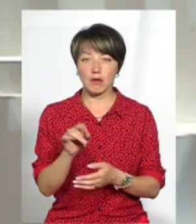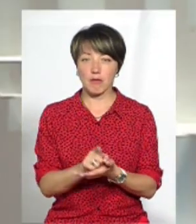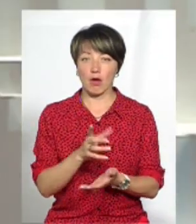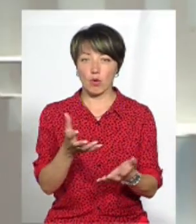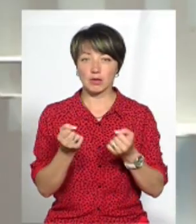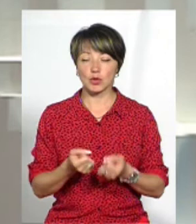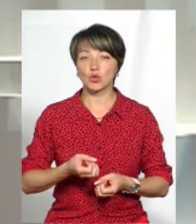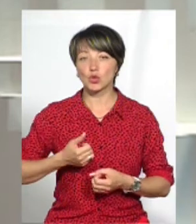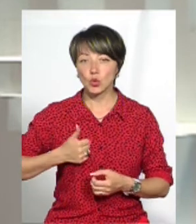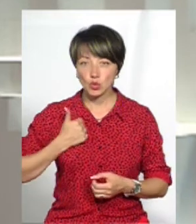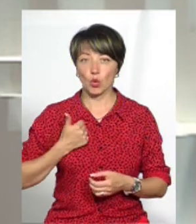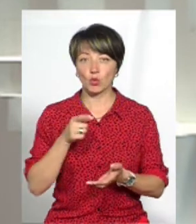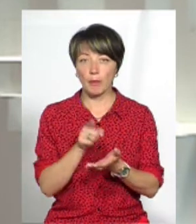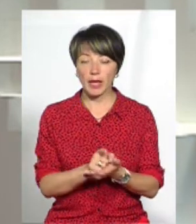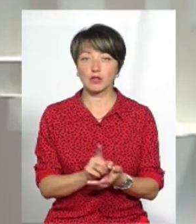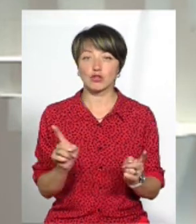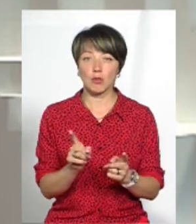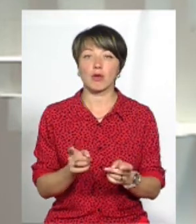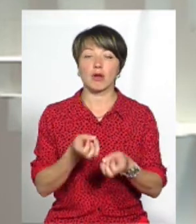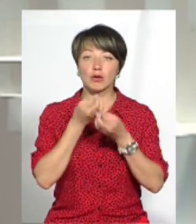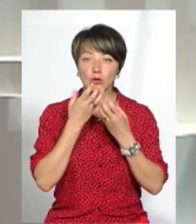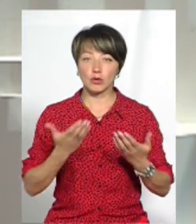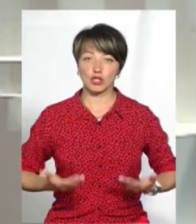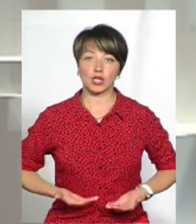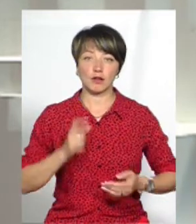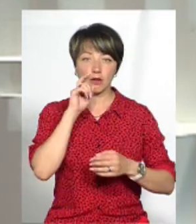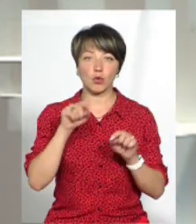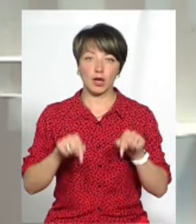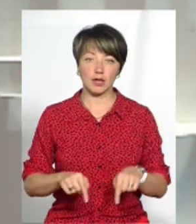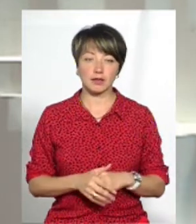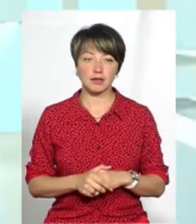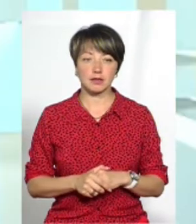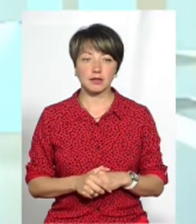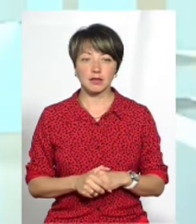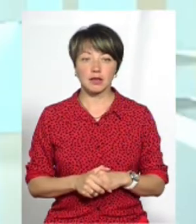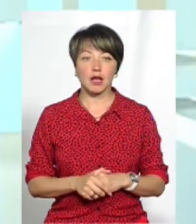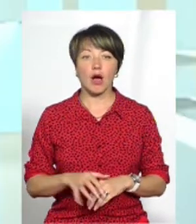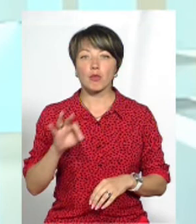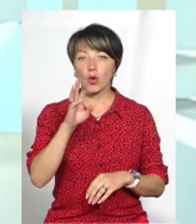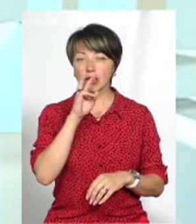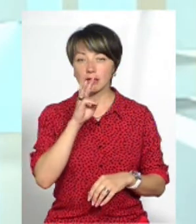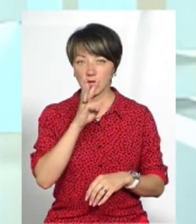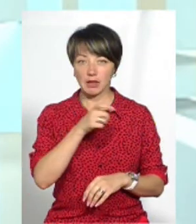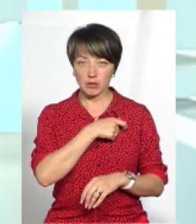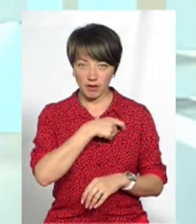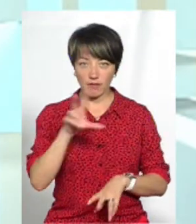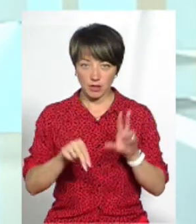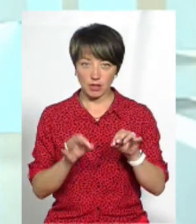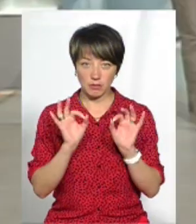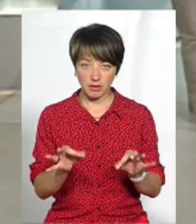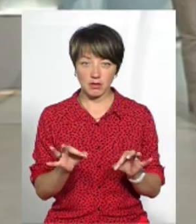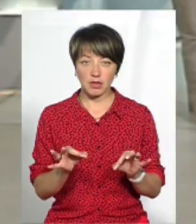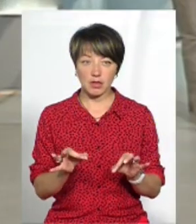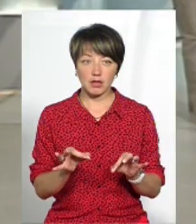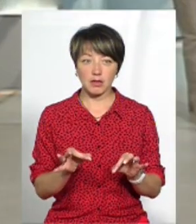отримувати достойну пенсію для того, щоб гідно жити в Україні. А стосовно депутатської зарплати, ви вважаєте, вона належна?